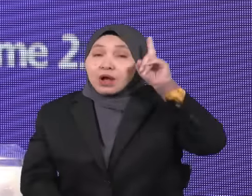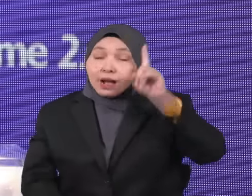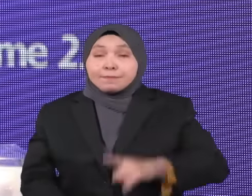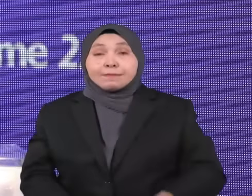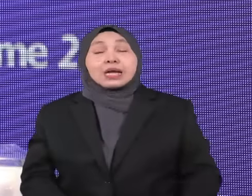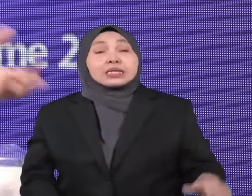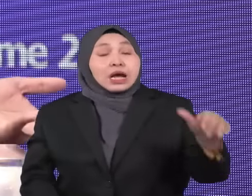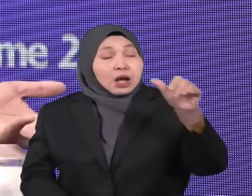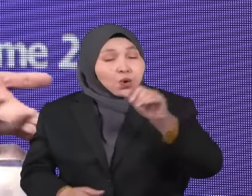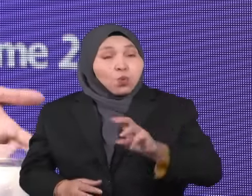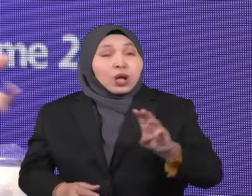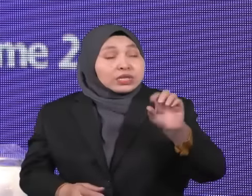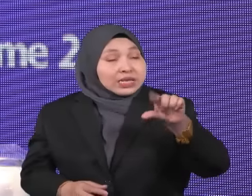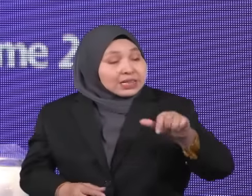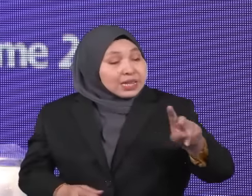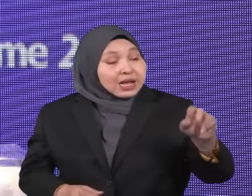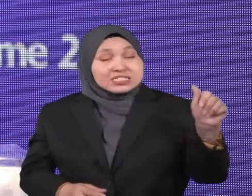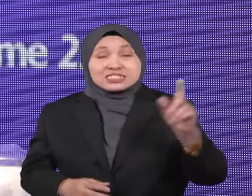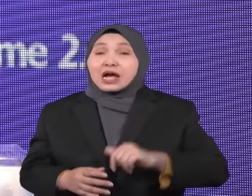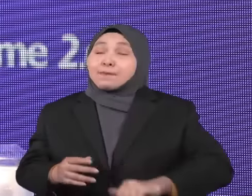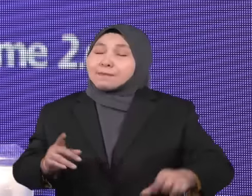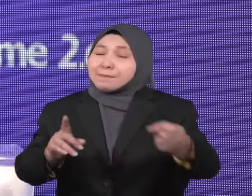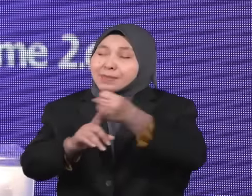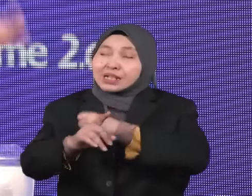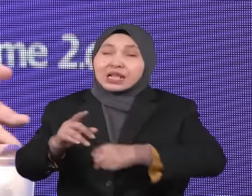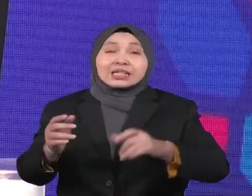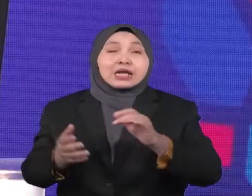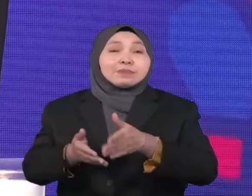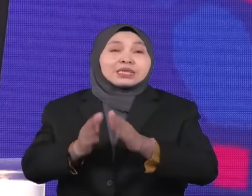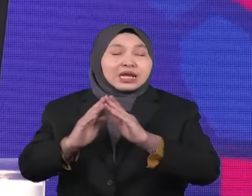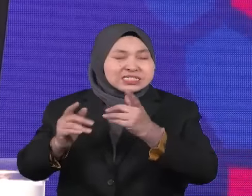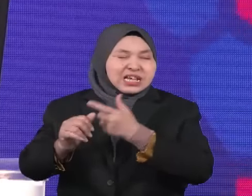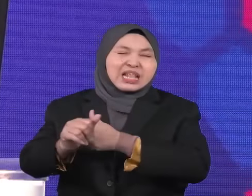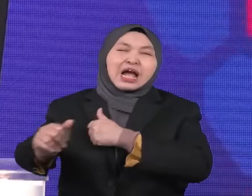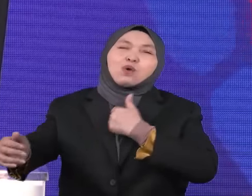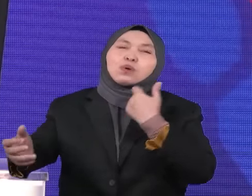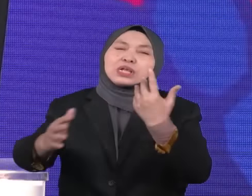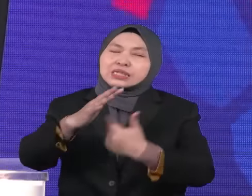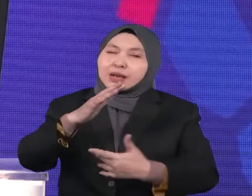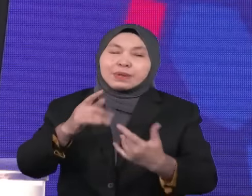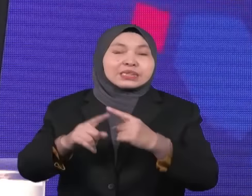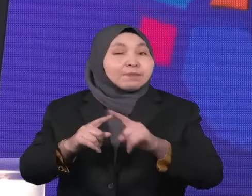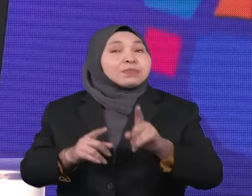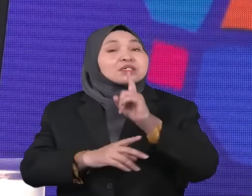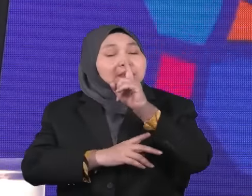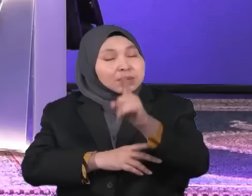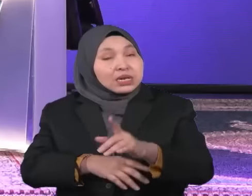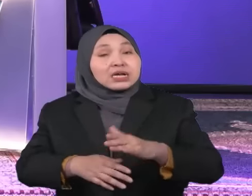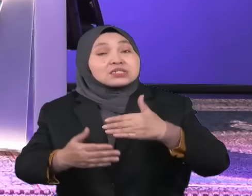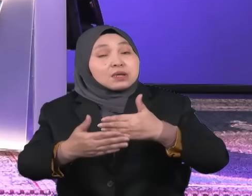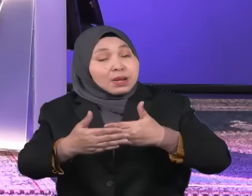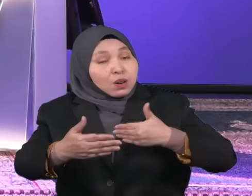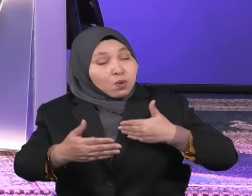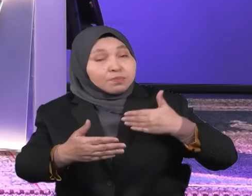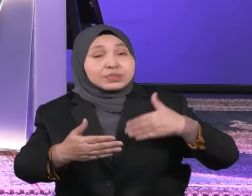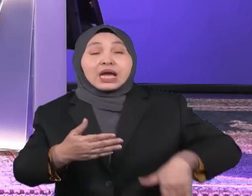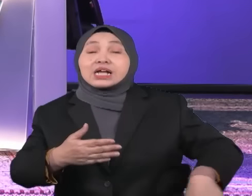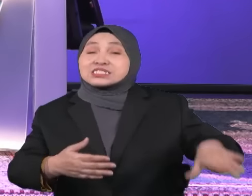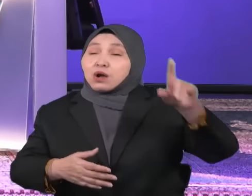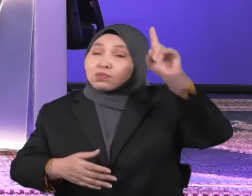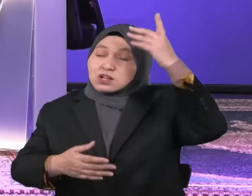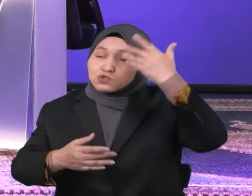nar. Biasa kita baca doa ini, Ustaz, ya, ingatkan, oh, jauhkan api neraka, jauh api neraka. Tapi sebenarnya sebelum nak jauh api neraka itu, Allah